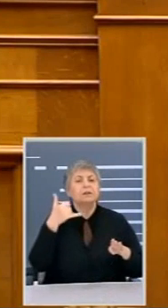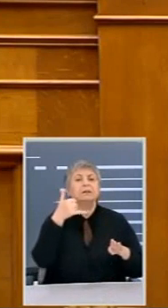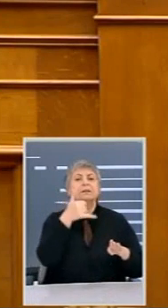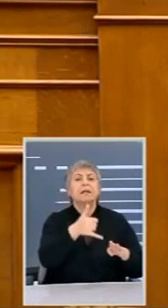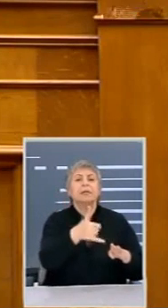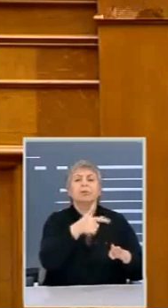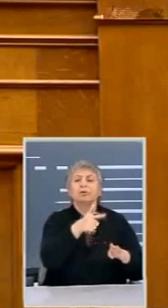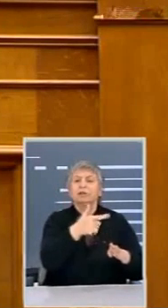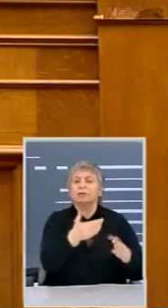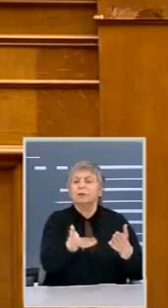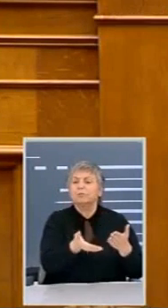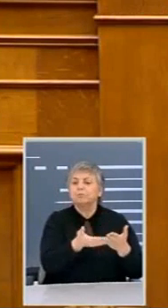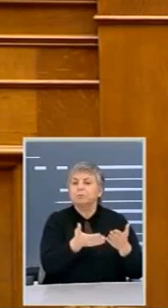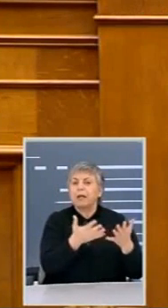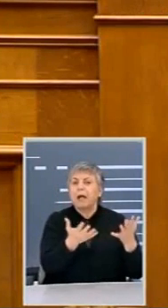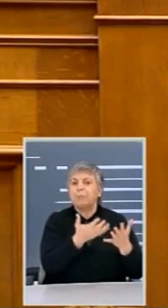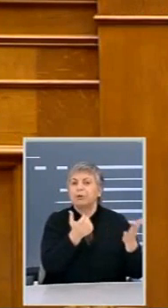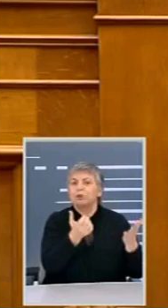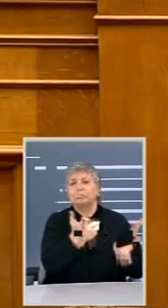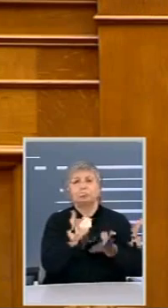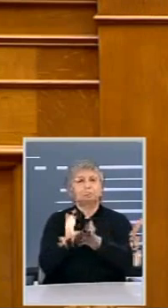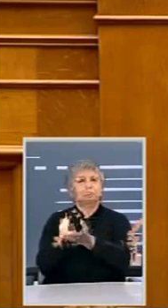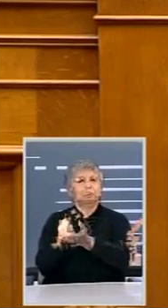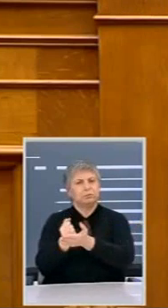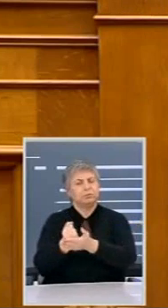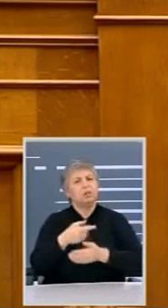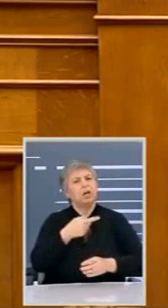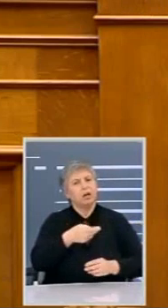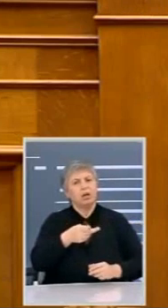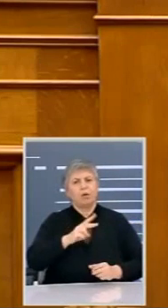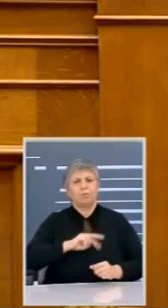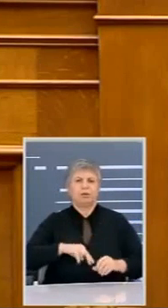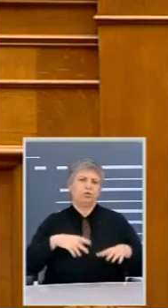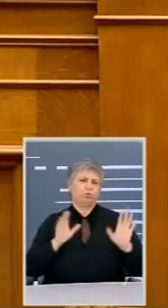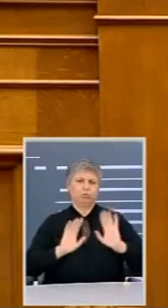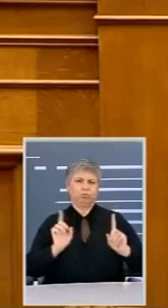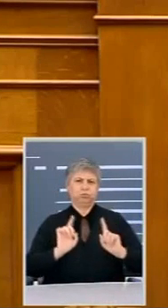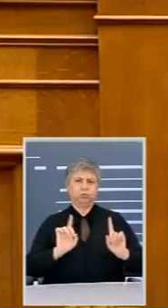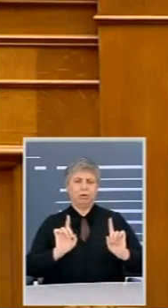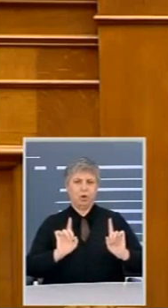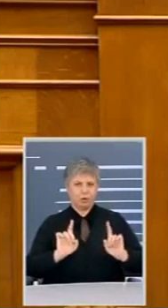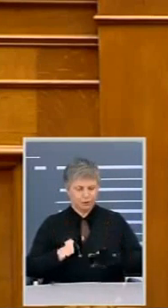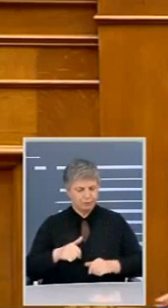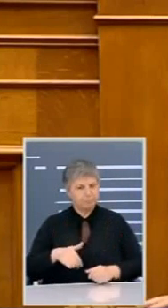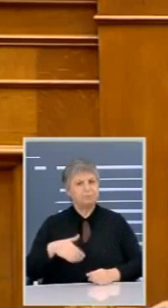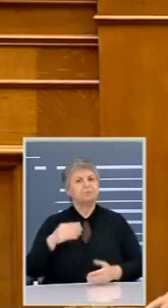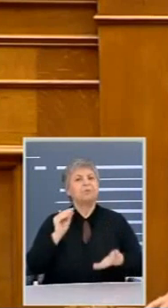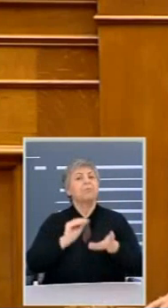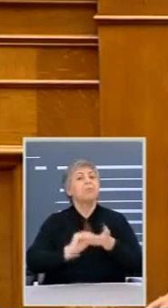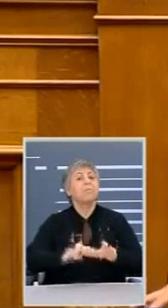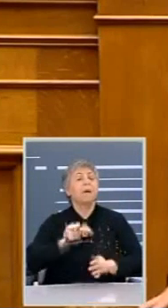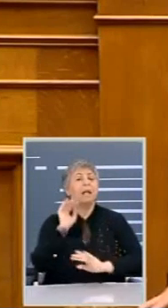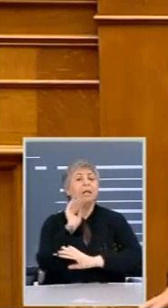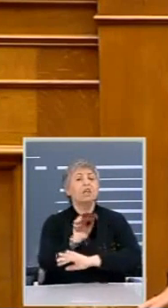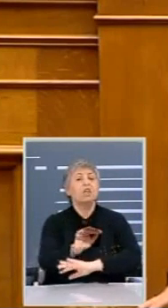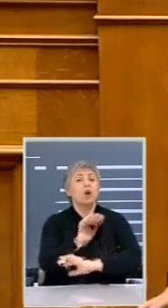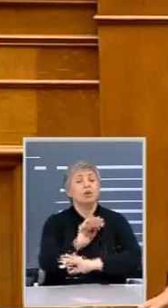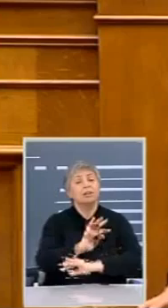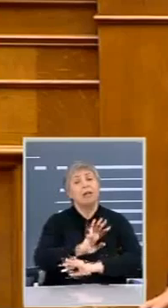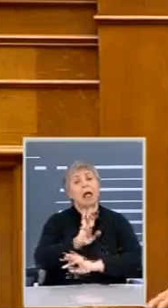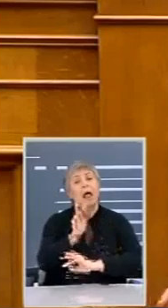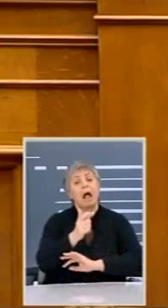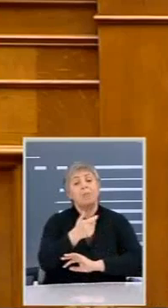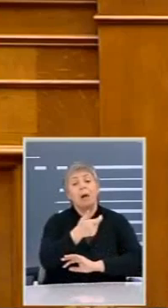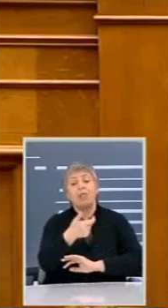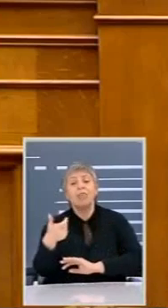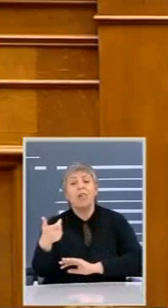ο διευθύνων σύμβουλος. Μήπως, εάν δεν δανείζατε τη συγκεκριμένη επιχείρηση μέσων μαζικής